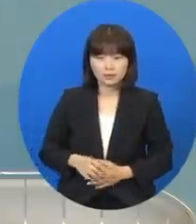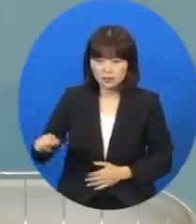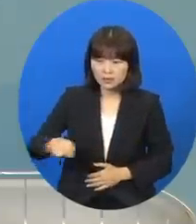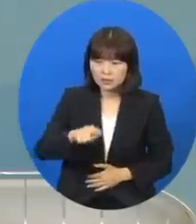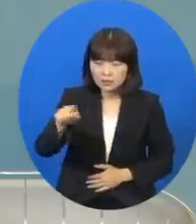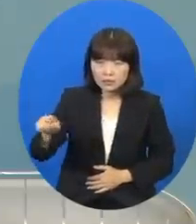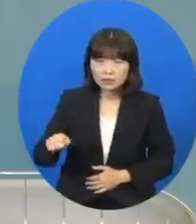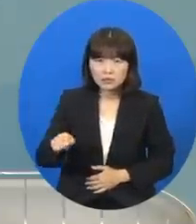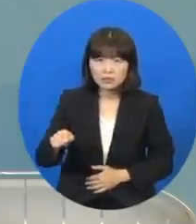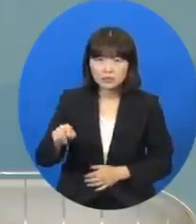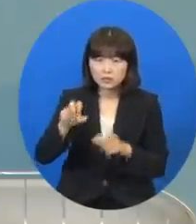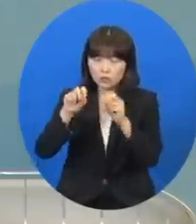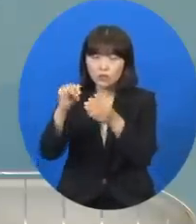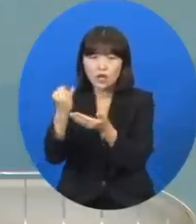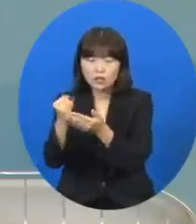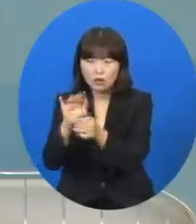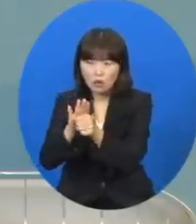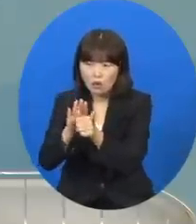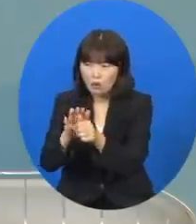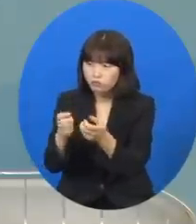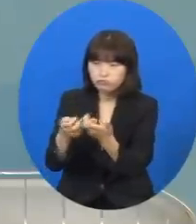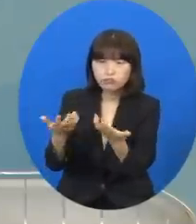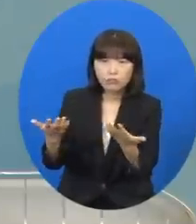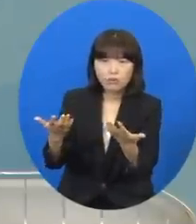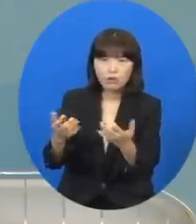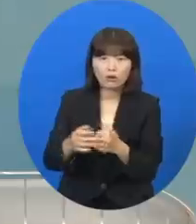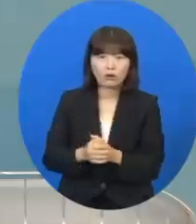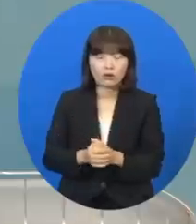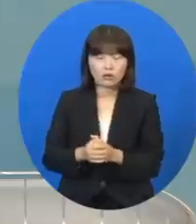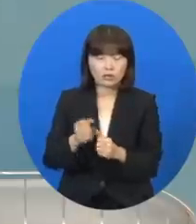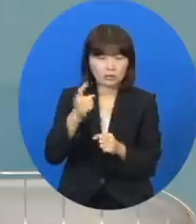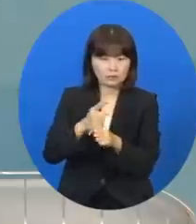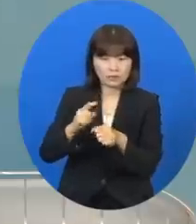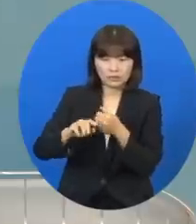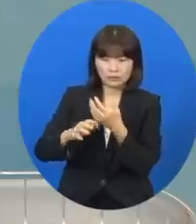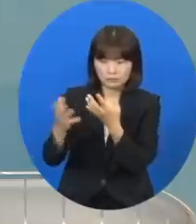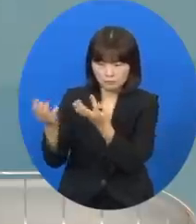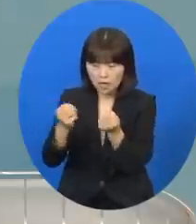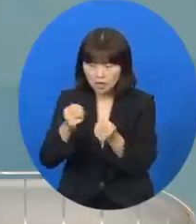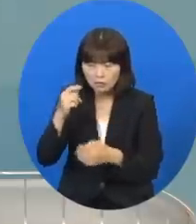방법이 없어요. 이미 목사님 교인들 중에 상당수는 피난을 갔고